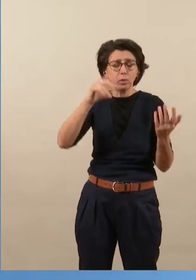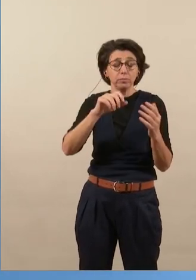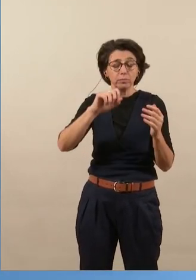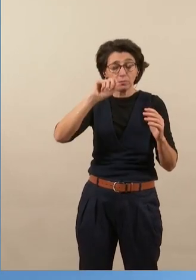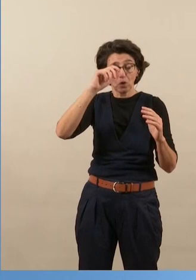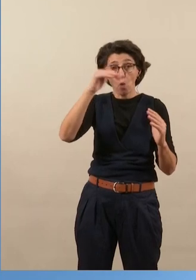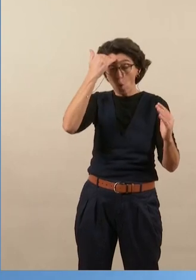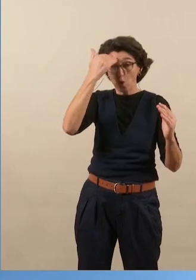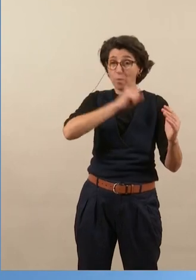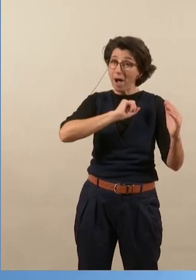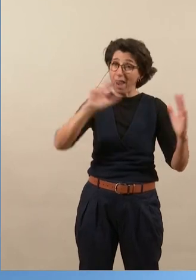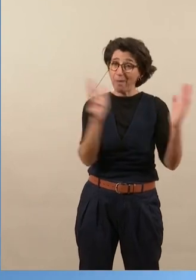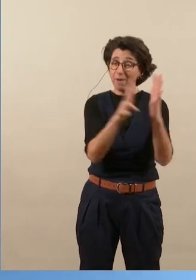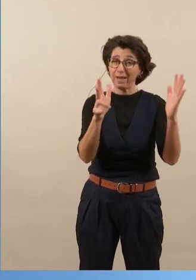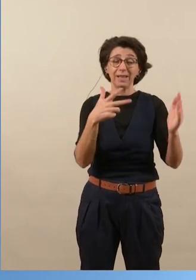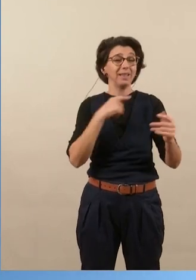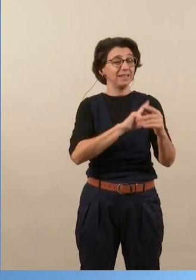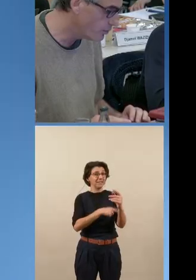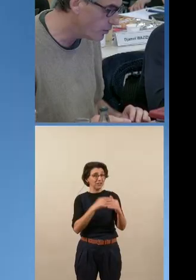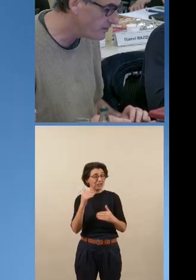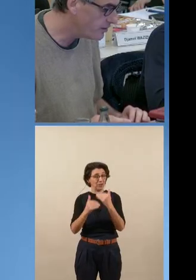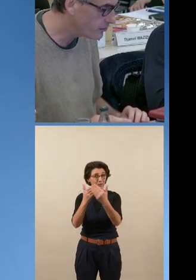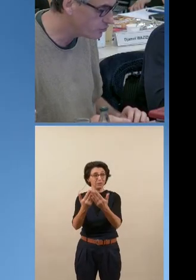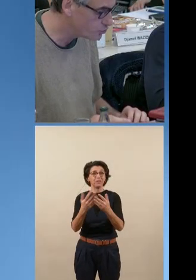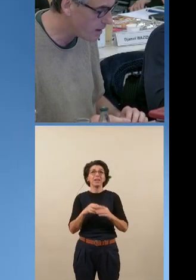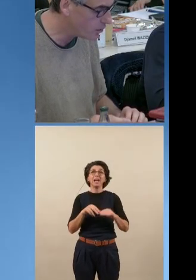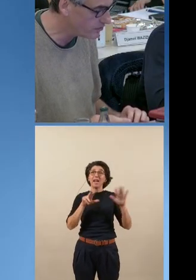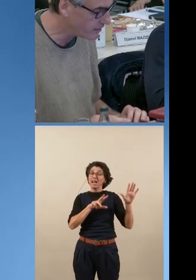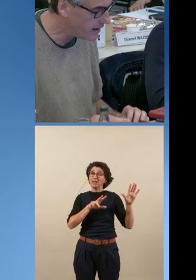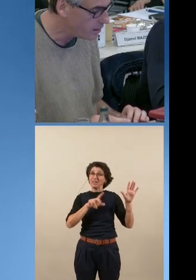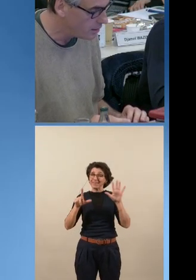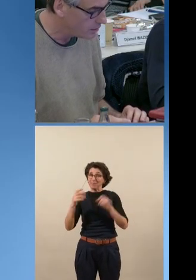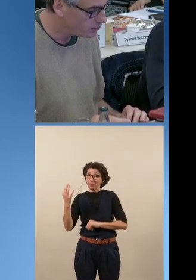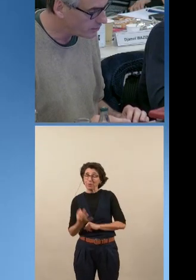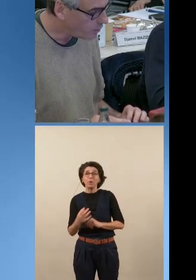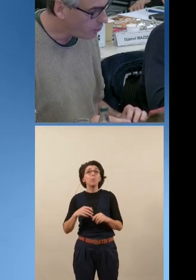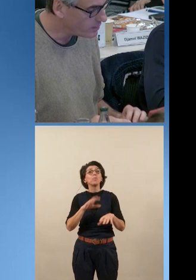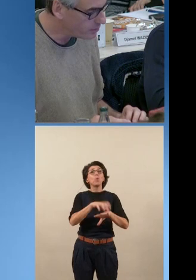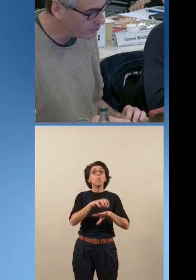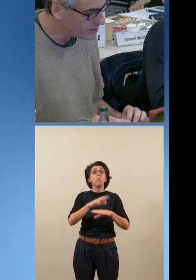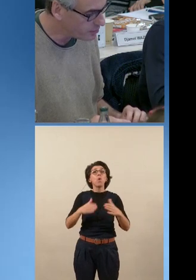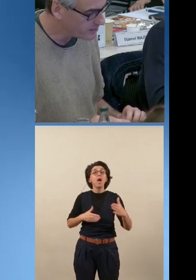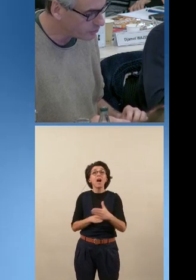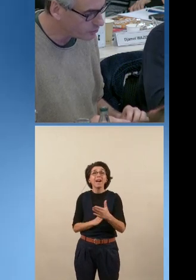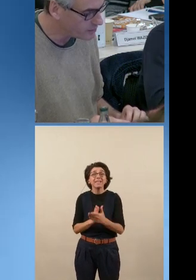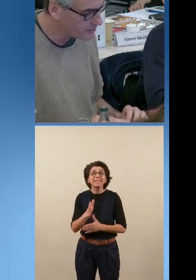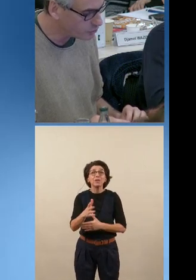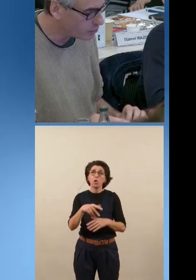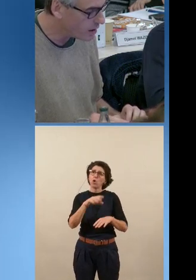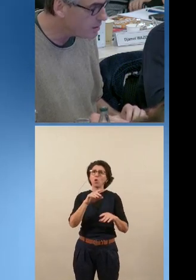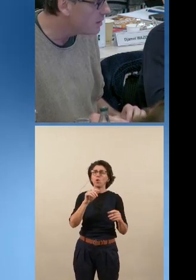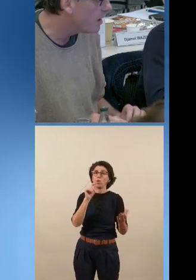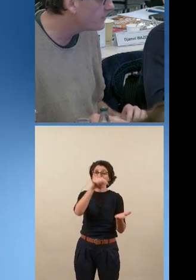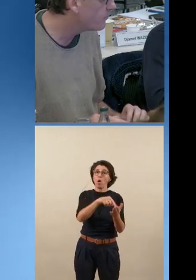qui atteint maintenant 87,8 %. le pôle résilience joue un rôle central sur les trois premiers postes de dépenses des grenobloises et